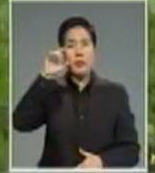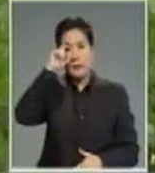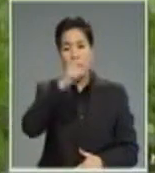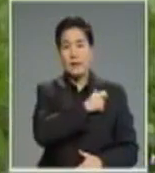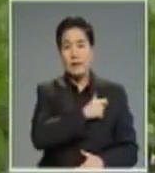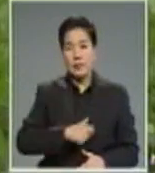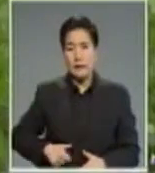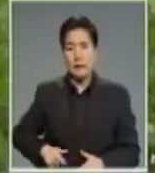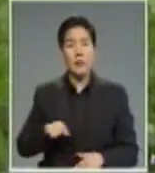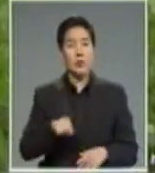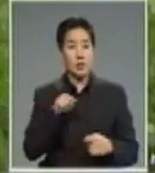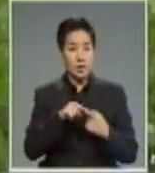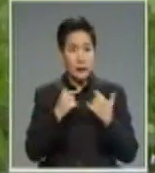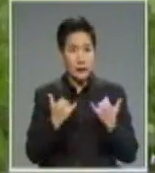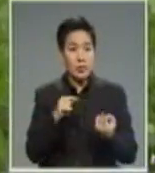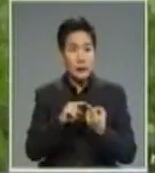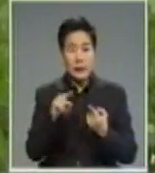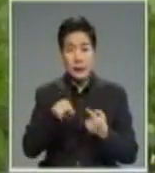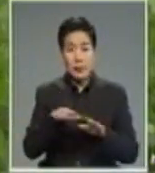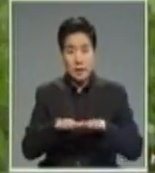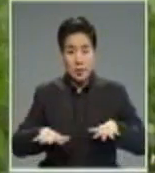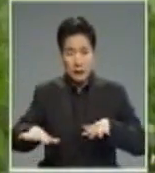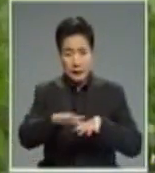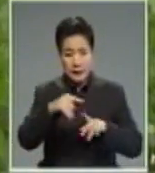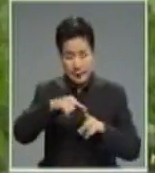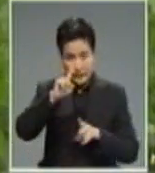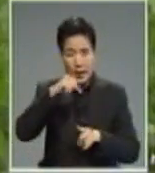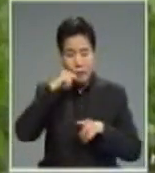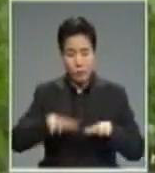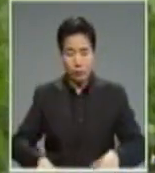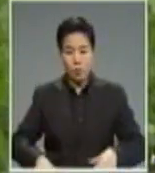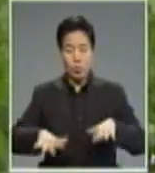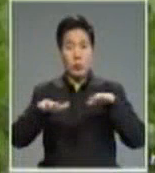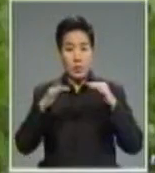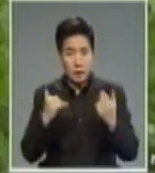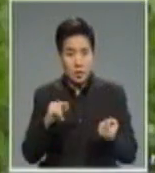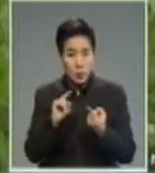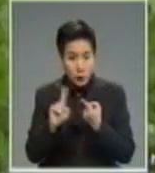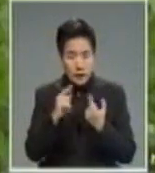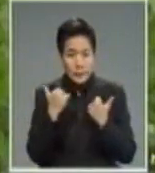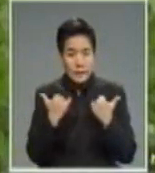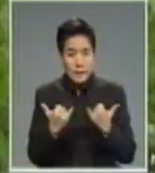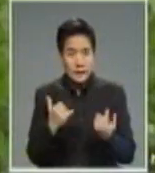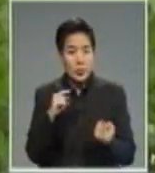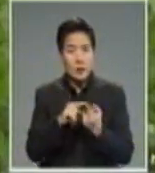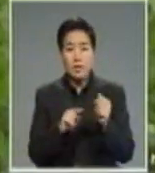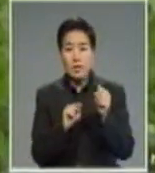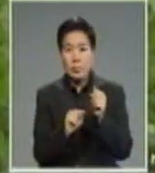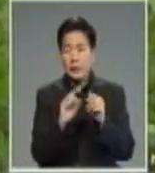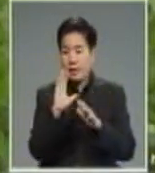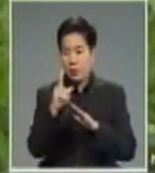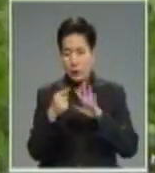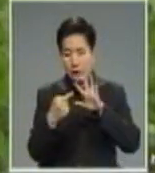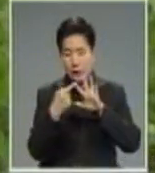าสวนสัตว์ทุ่งทลาดค่ะโดยบริเวณนี้ยังคงเป็นอีกหนึ่งจุดที่มีน้ำท่วมขังนะคะส่วนสถานการณ์ในพื้นที่ของอำเภอชะอวดค่ะเ